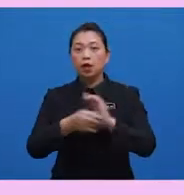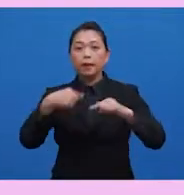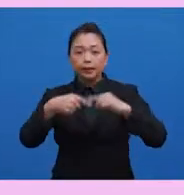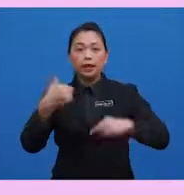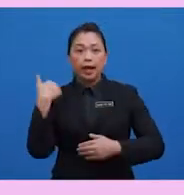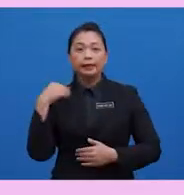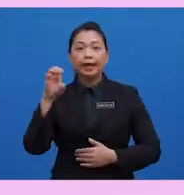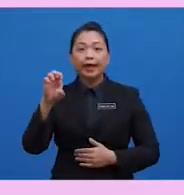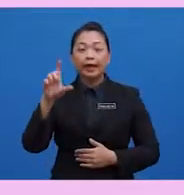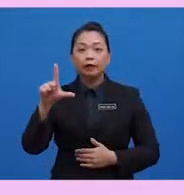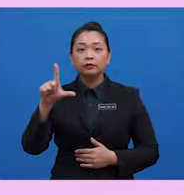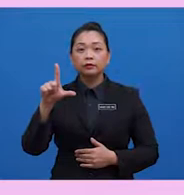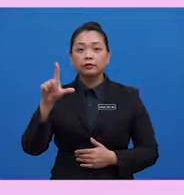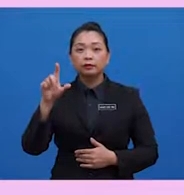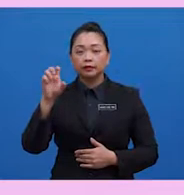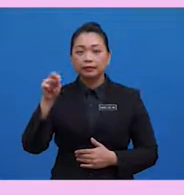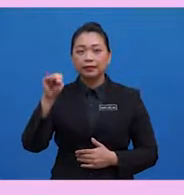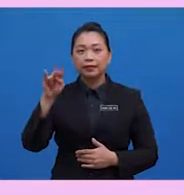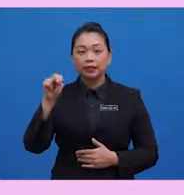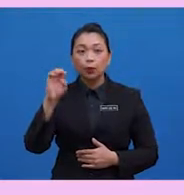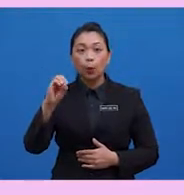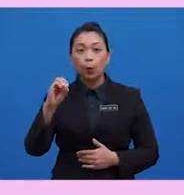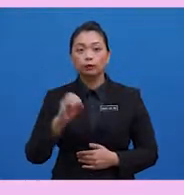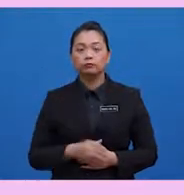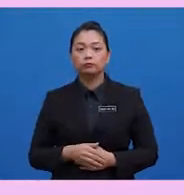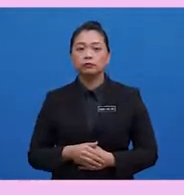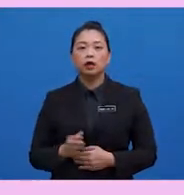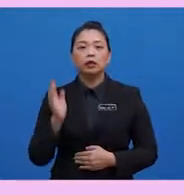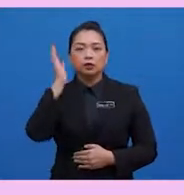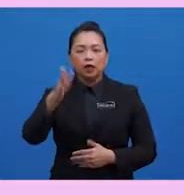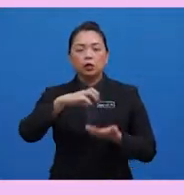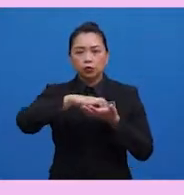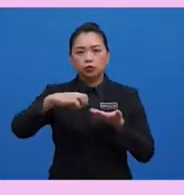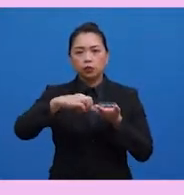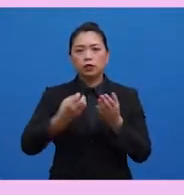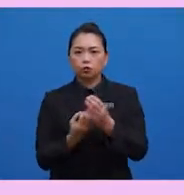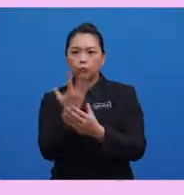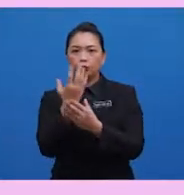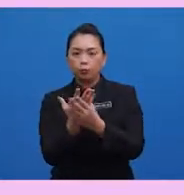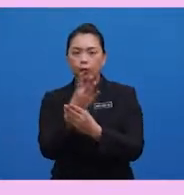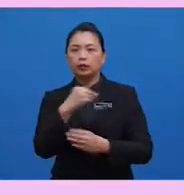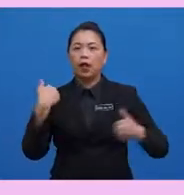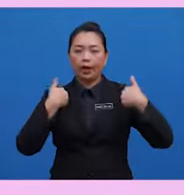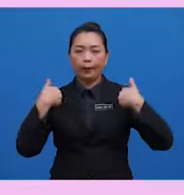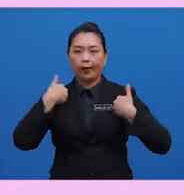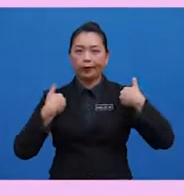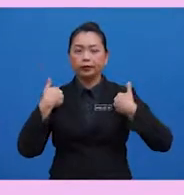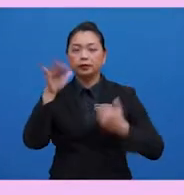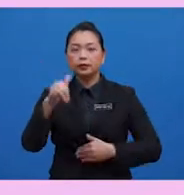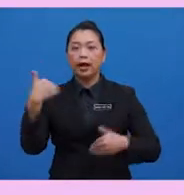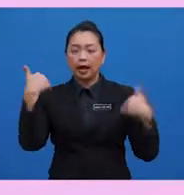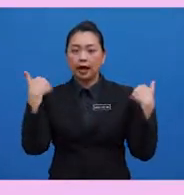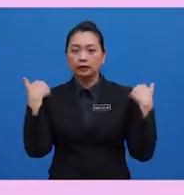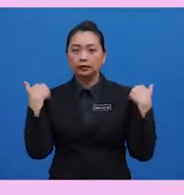Nino. Sudah pastinya kejadian ini akan memusnahkan tumbuhan dan haiwan yang terdapat di